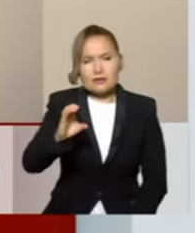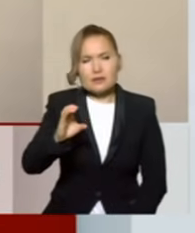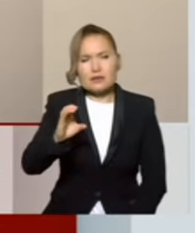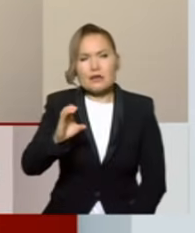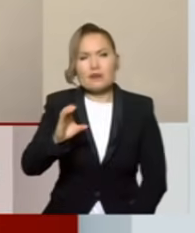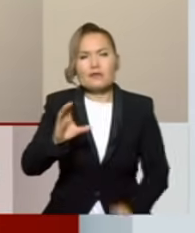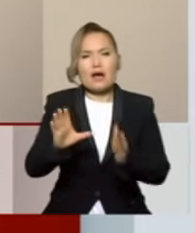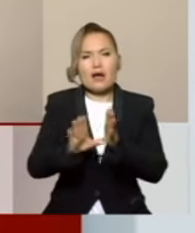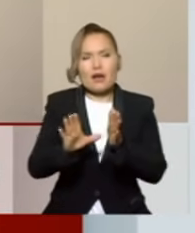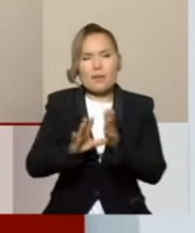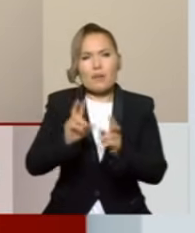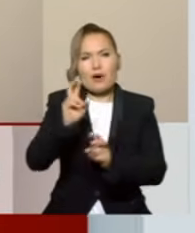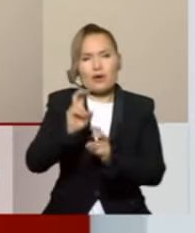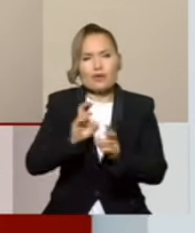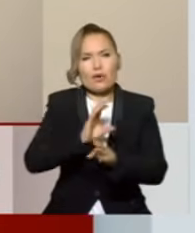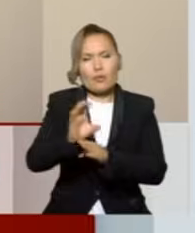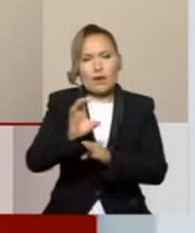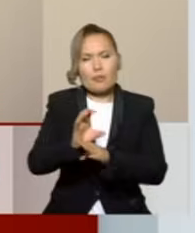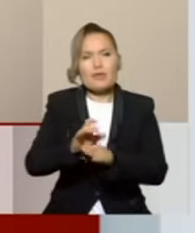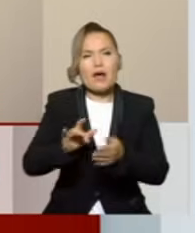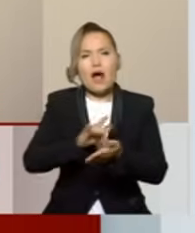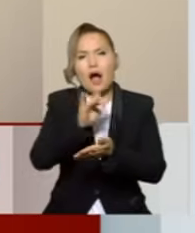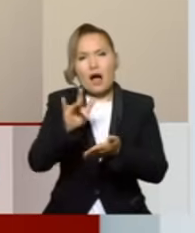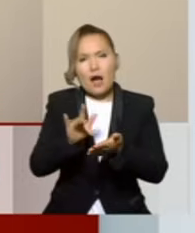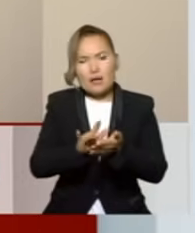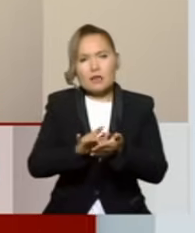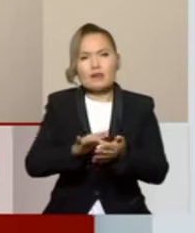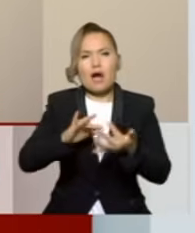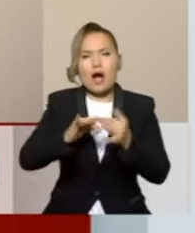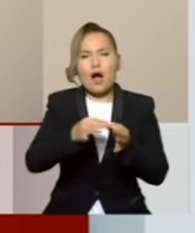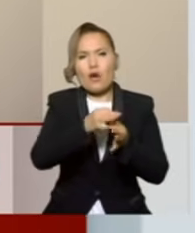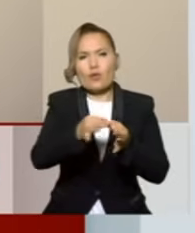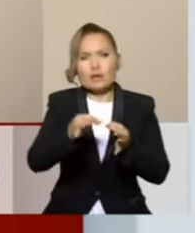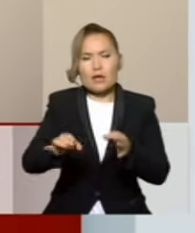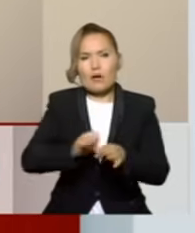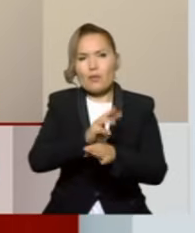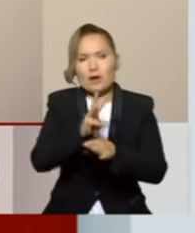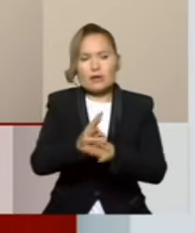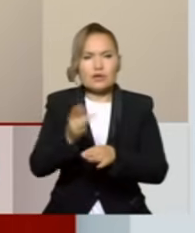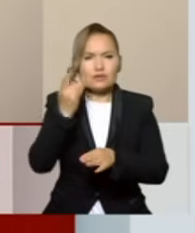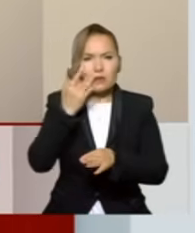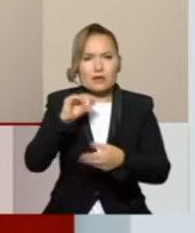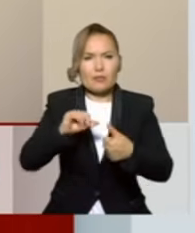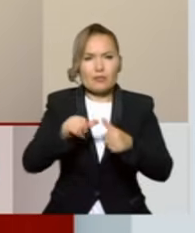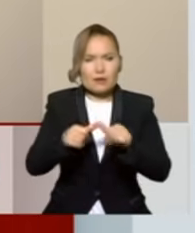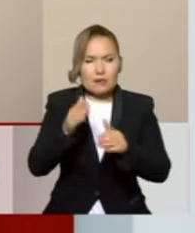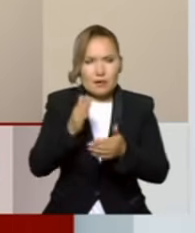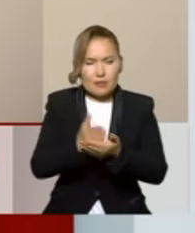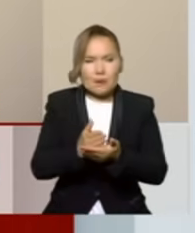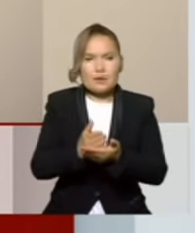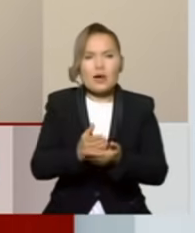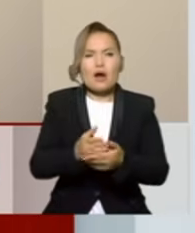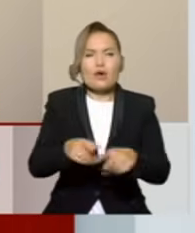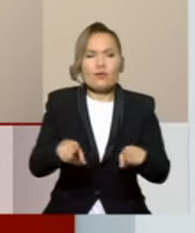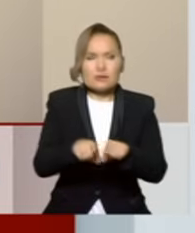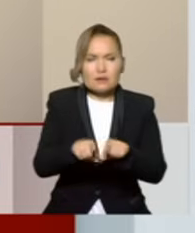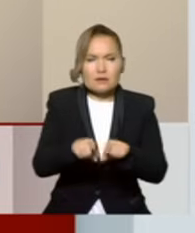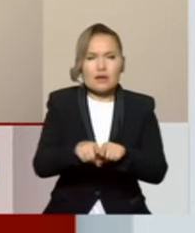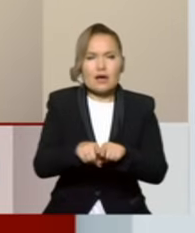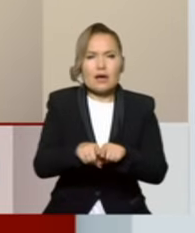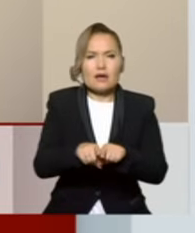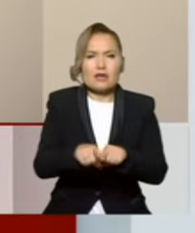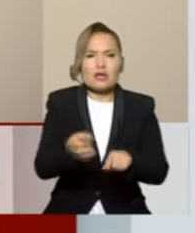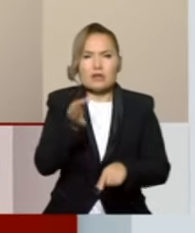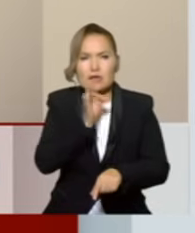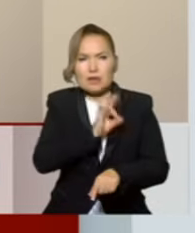өндірілген электр қуатын жаңа қалалар мен ауылды мекендерге жеткізу жағы тағы да тиімді.